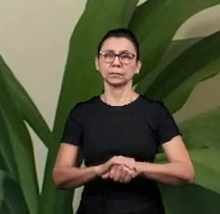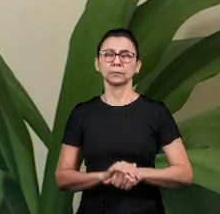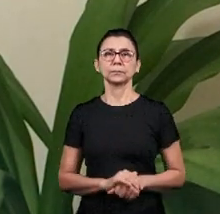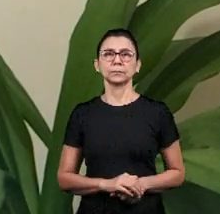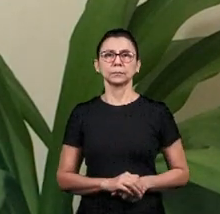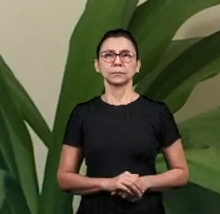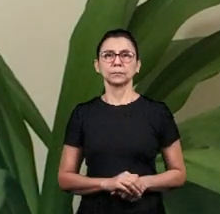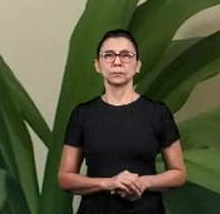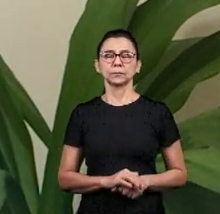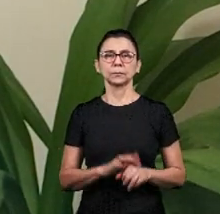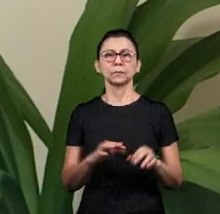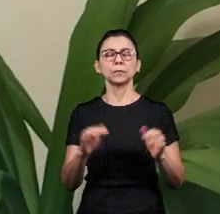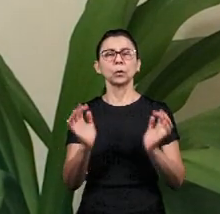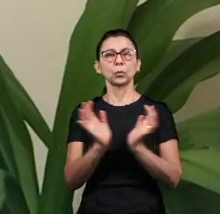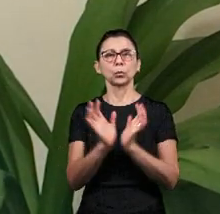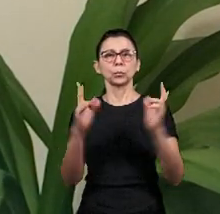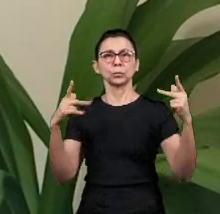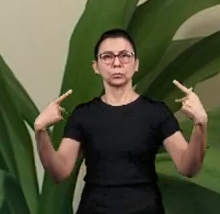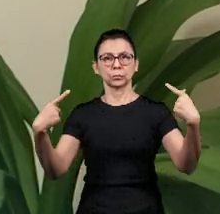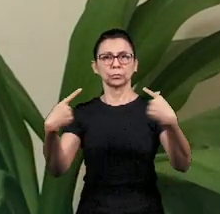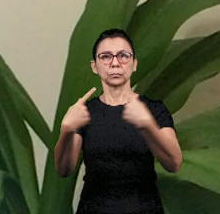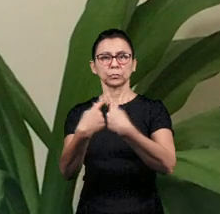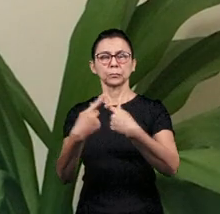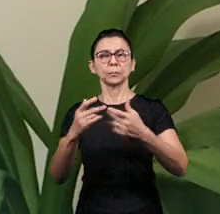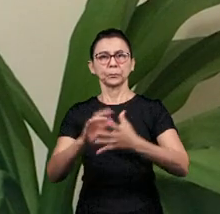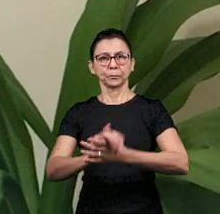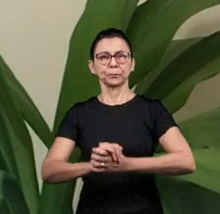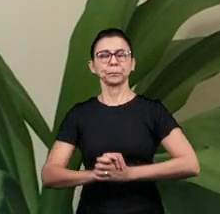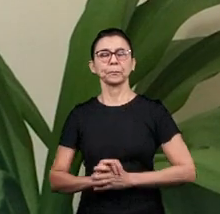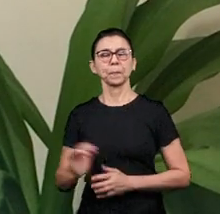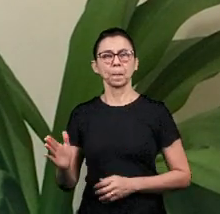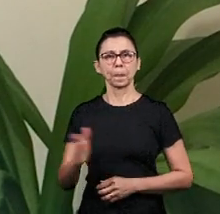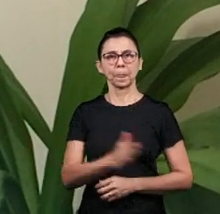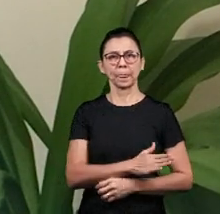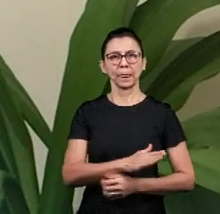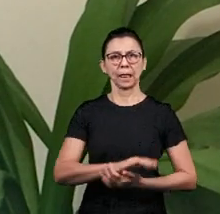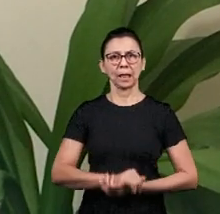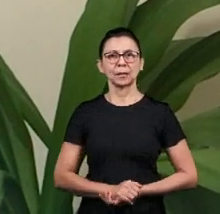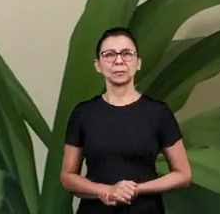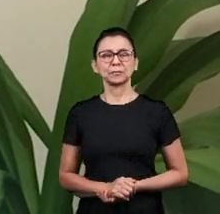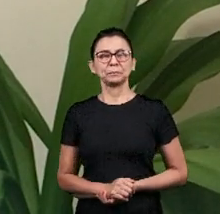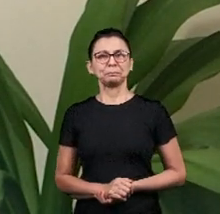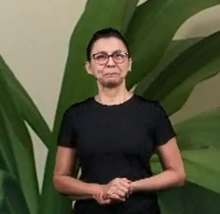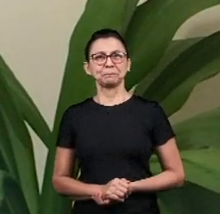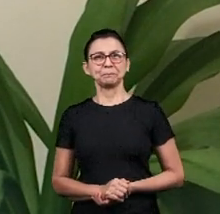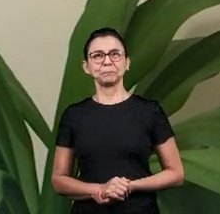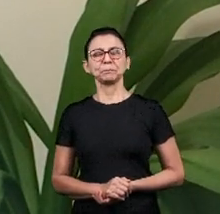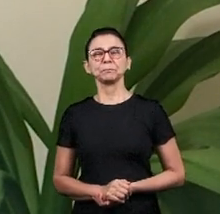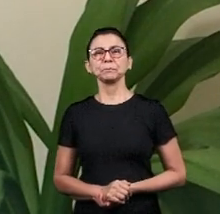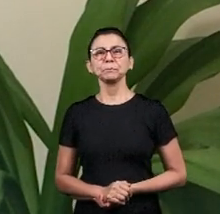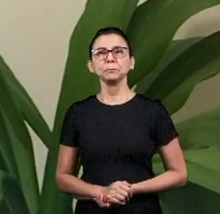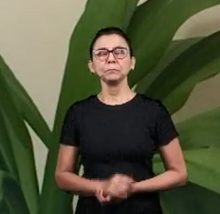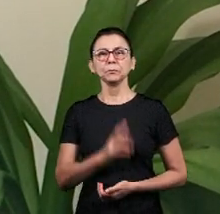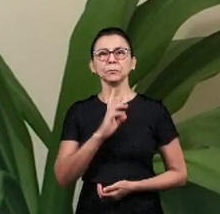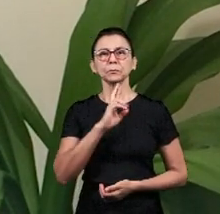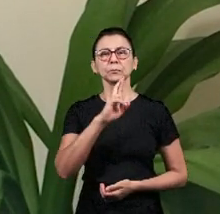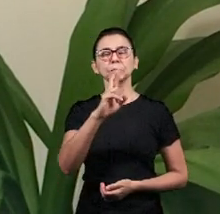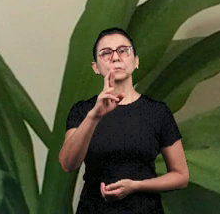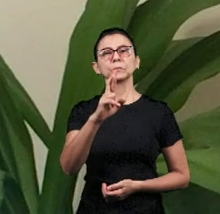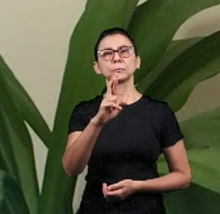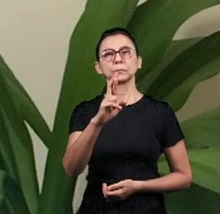notre question revient naturellement en deuxième réponse, une deuxième partie de la réponse, qui est